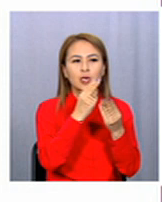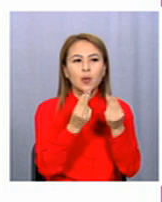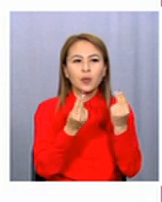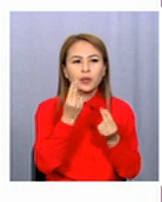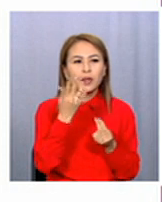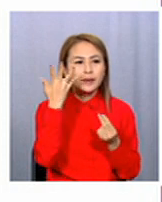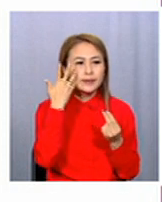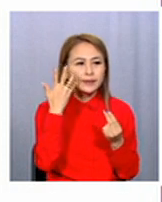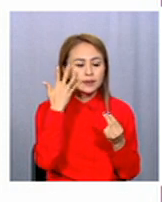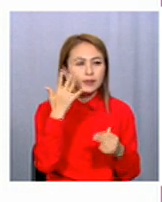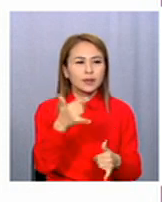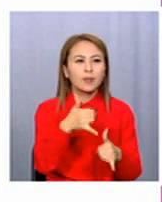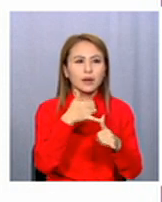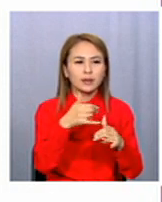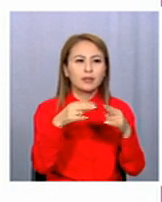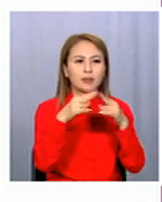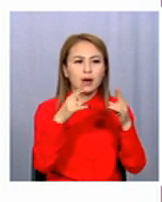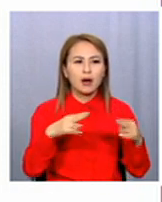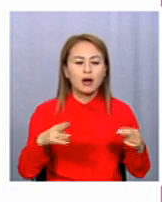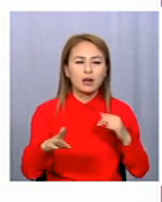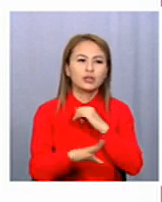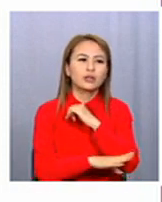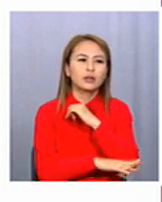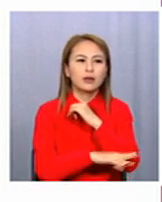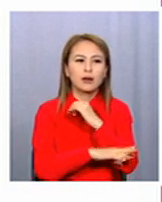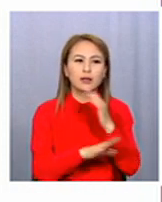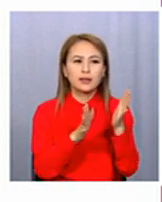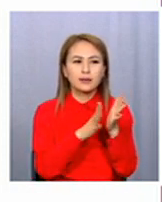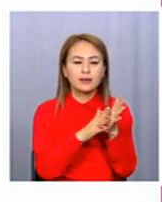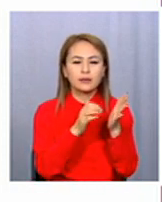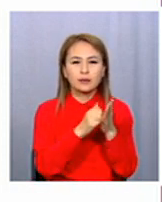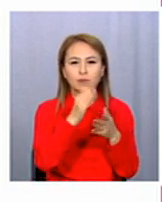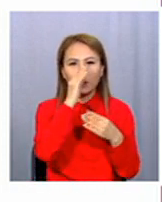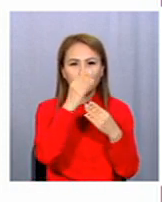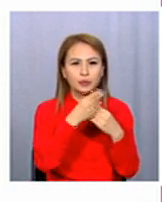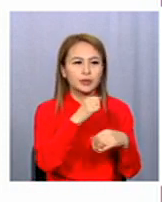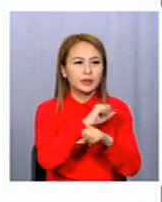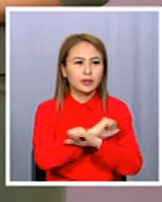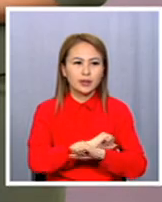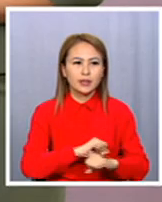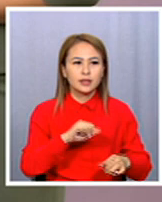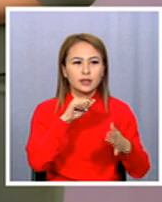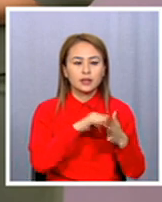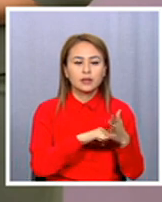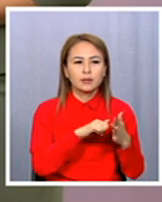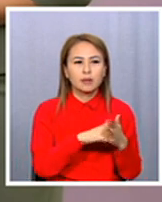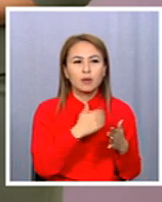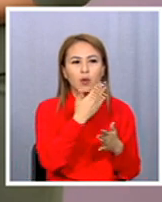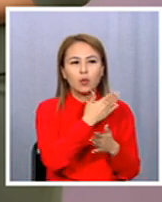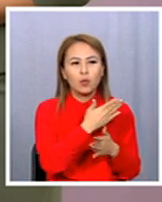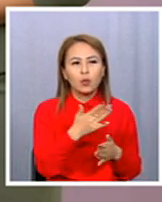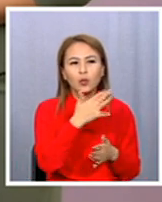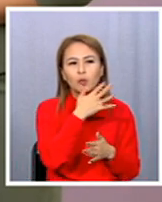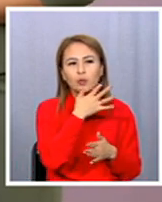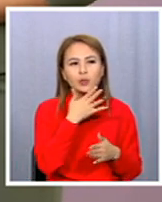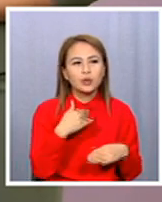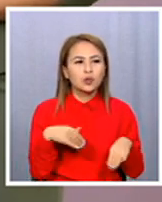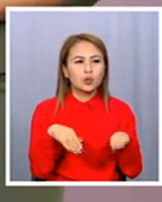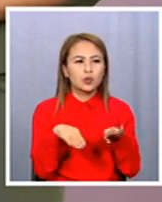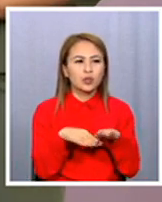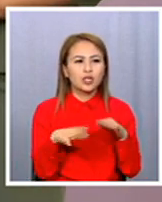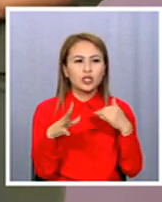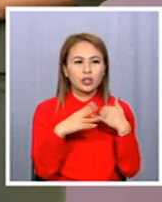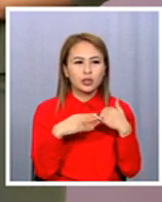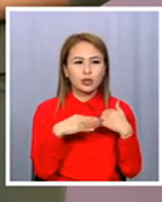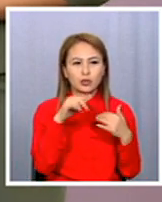кезде биік ғимараттар мен ағаштардың қалқасына тығылмау керек. Себебі ол көбіне